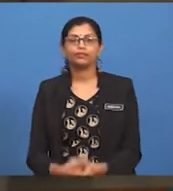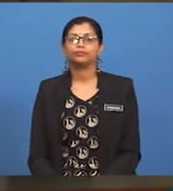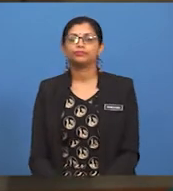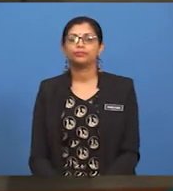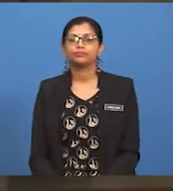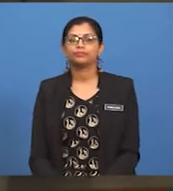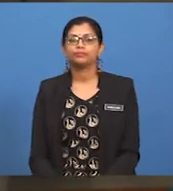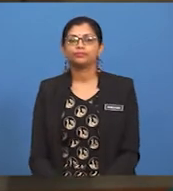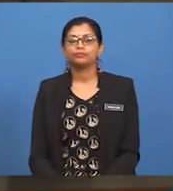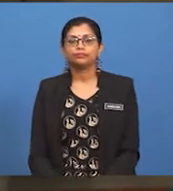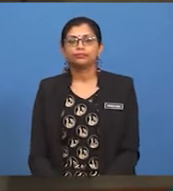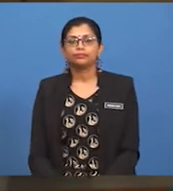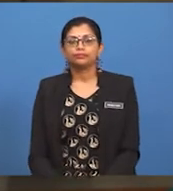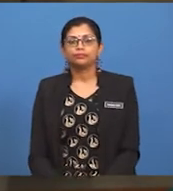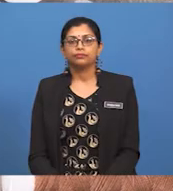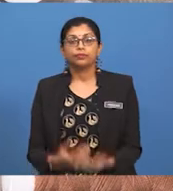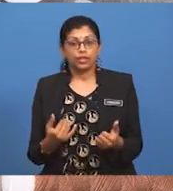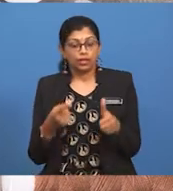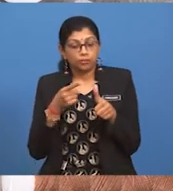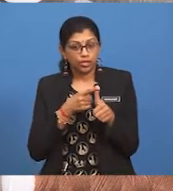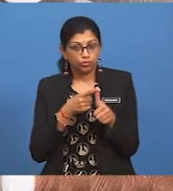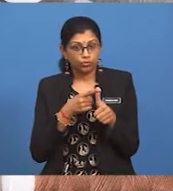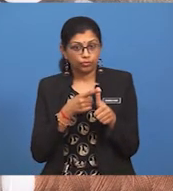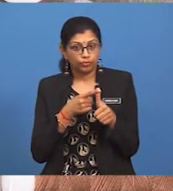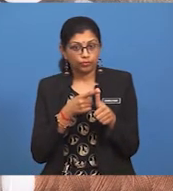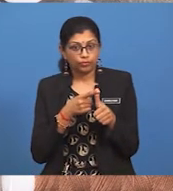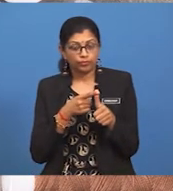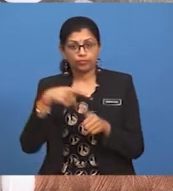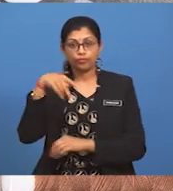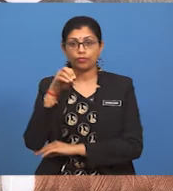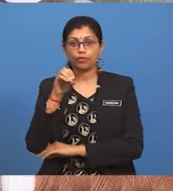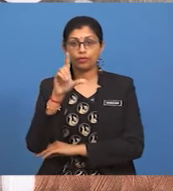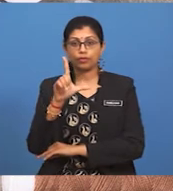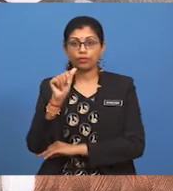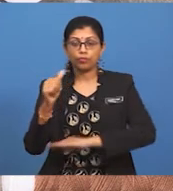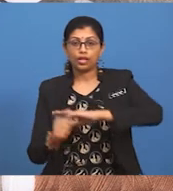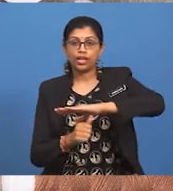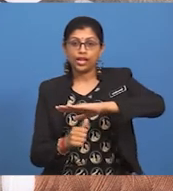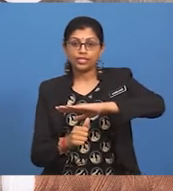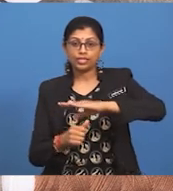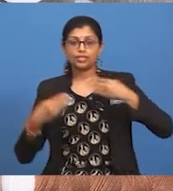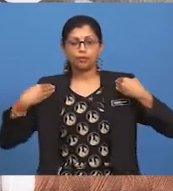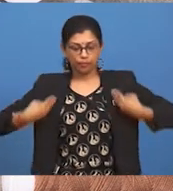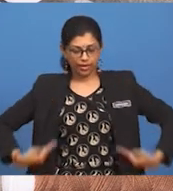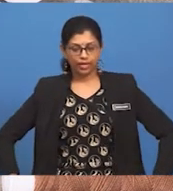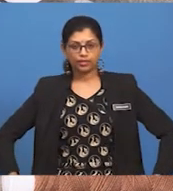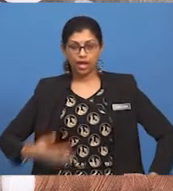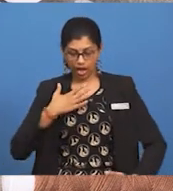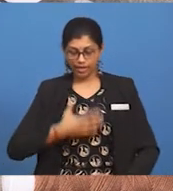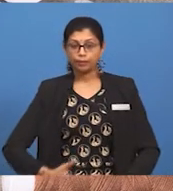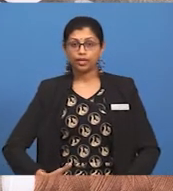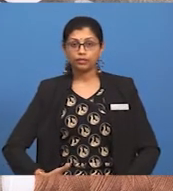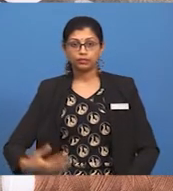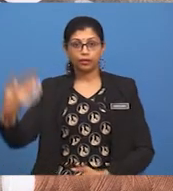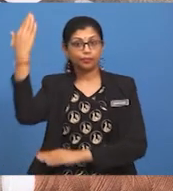Langkah pertama yang perlu kita sediakan ialah pola asas badan hadapan dan pola asas badan